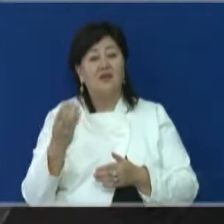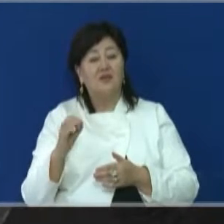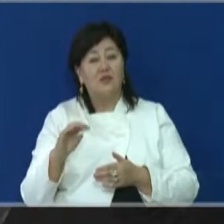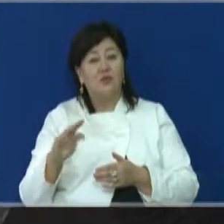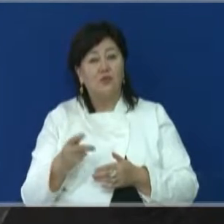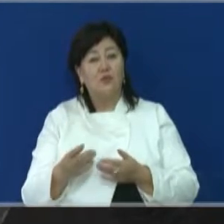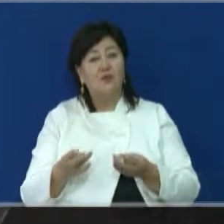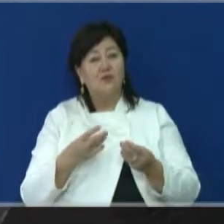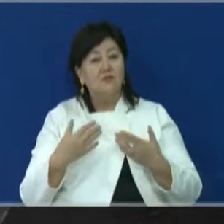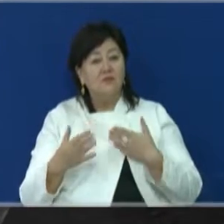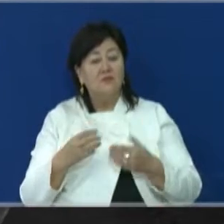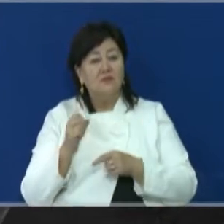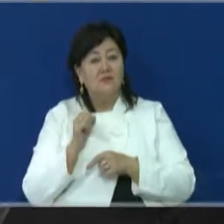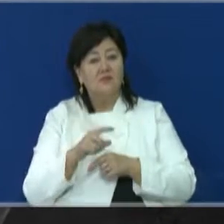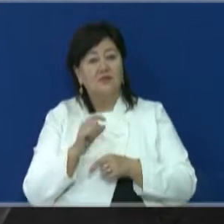өнімдерге сұранысты